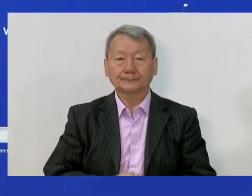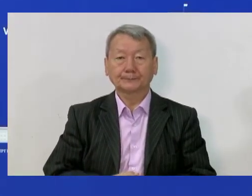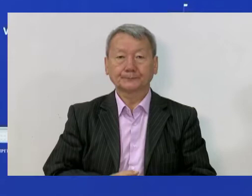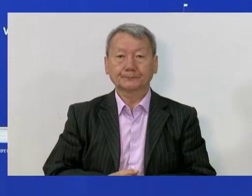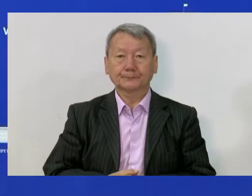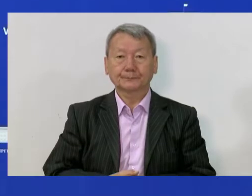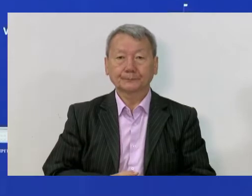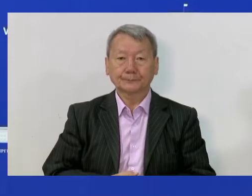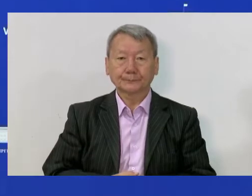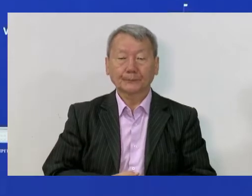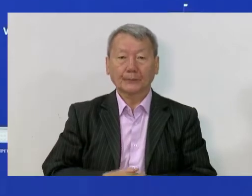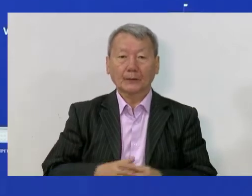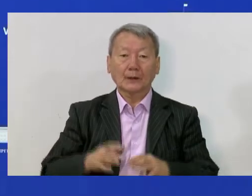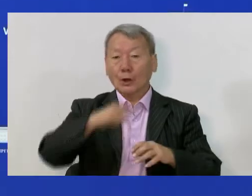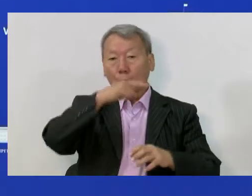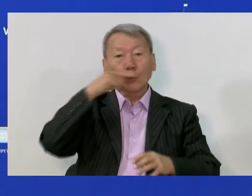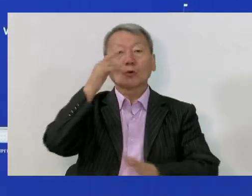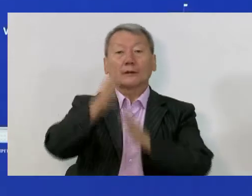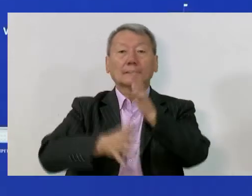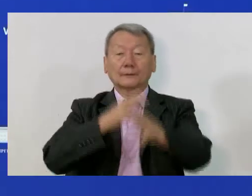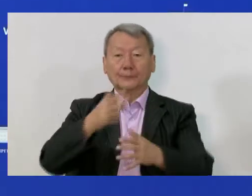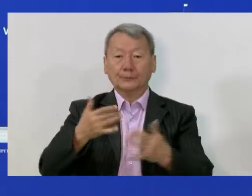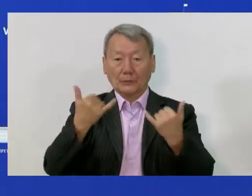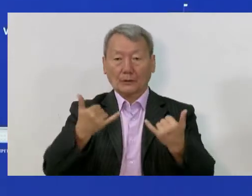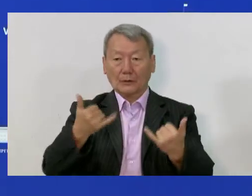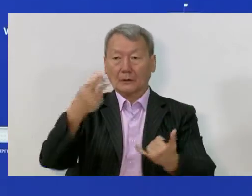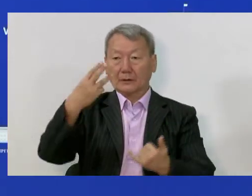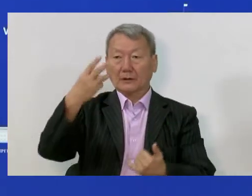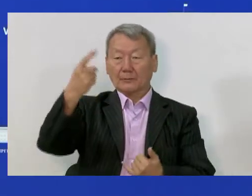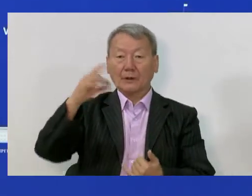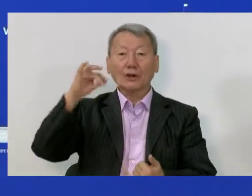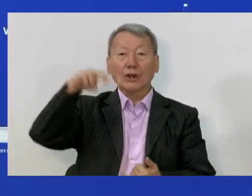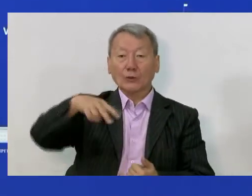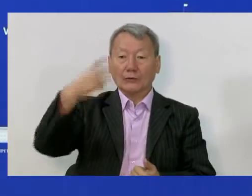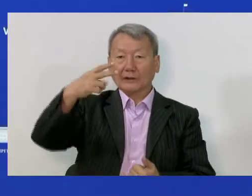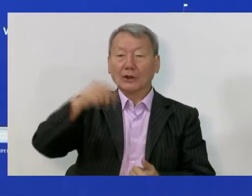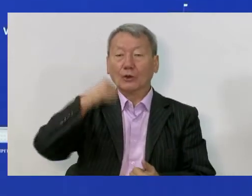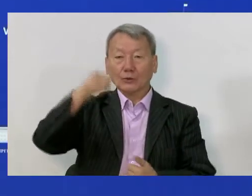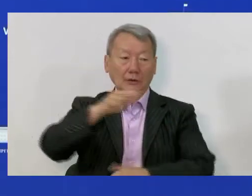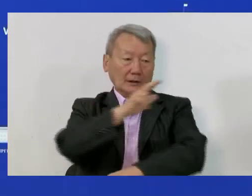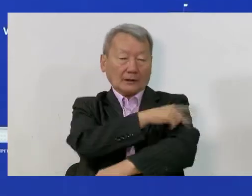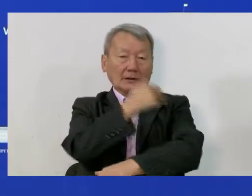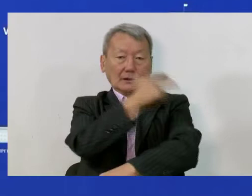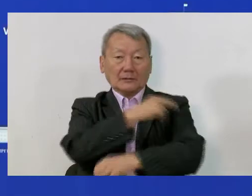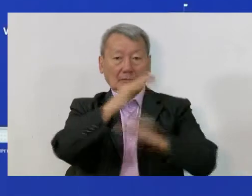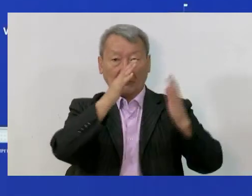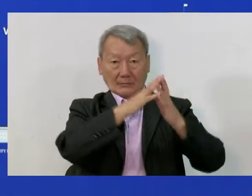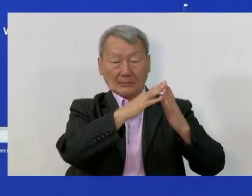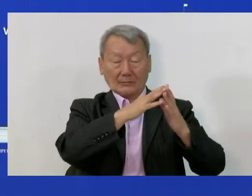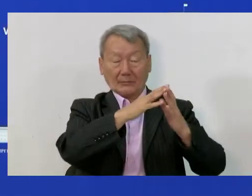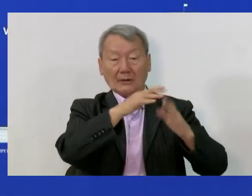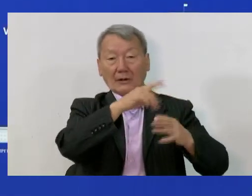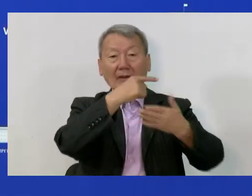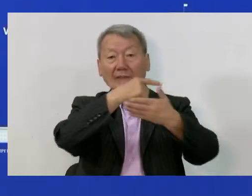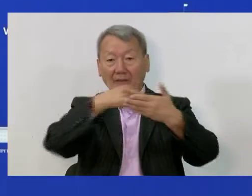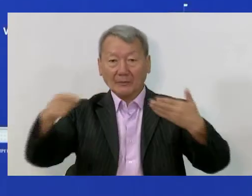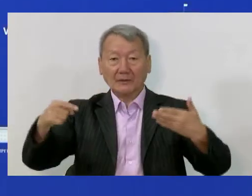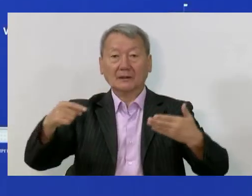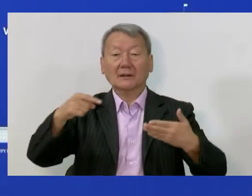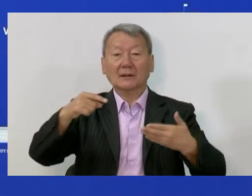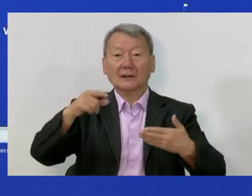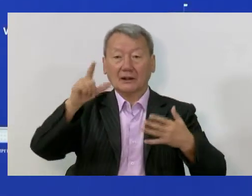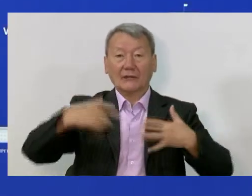На 31 июля 2020 года из стационаров страны выписано